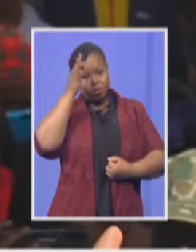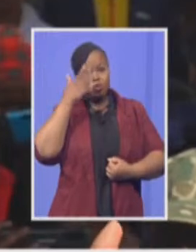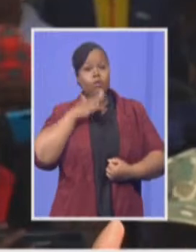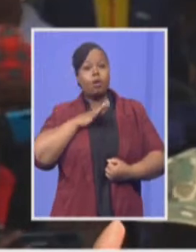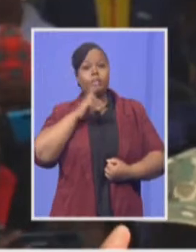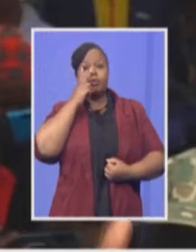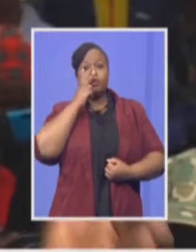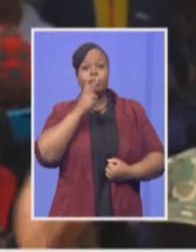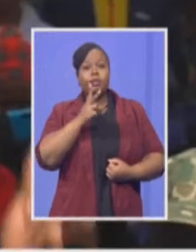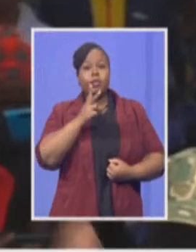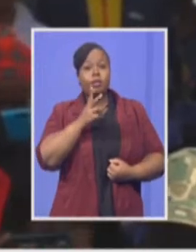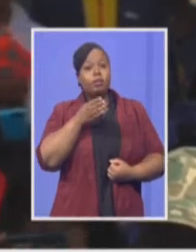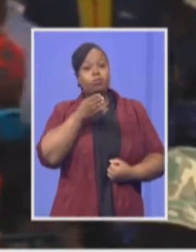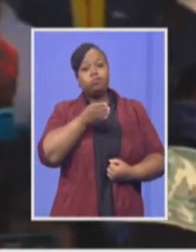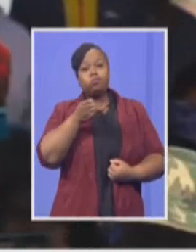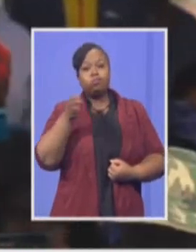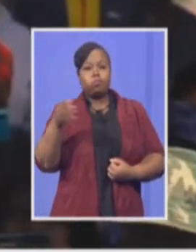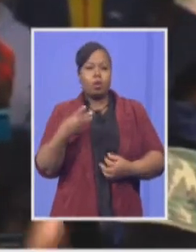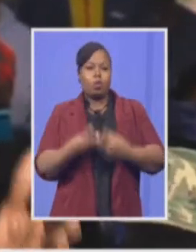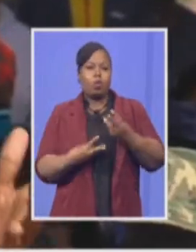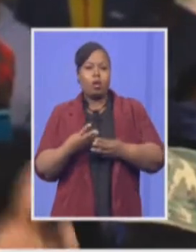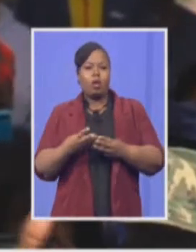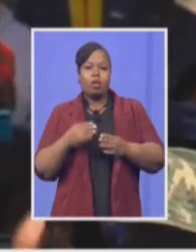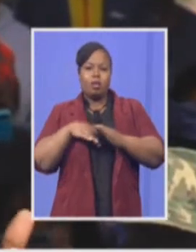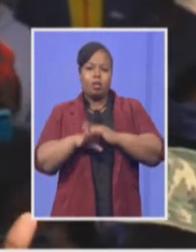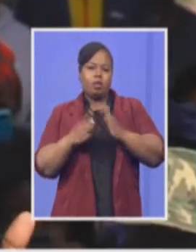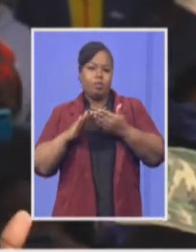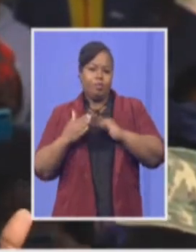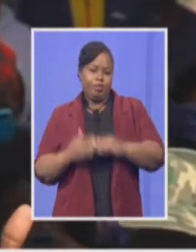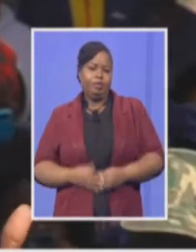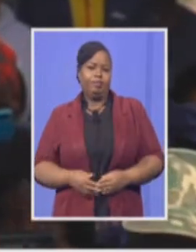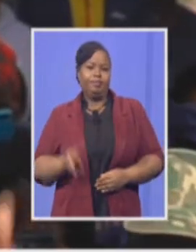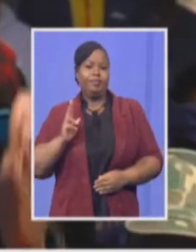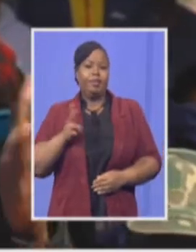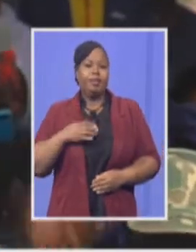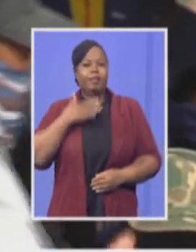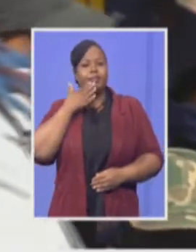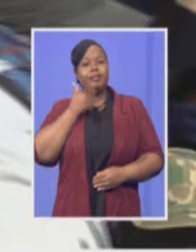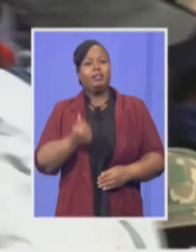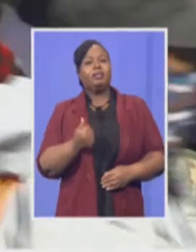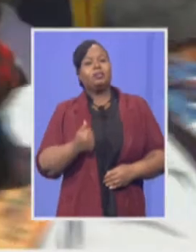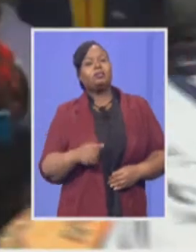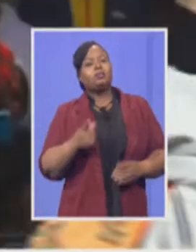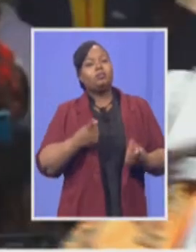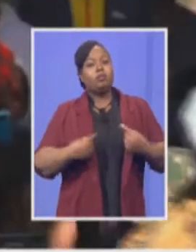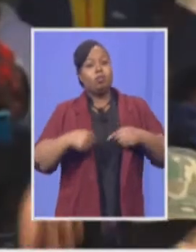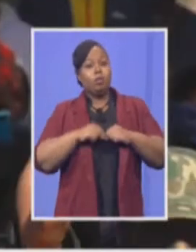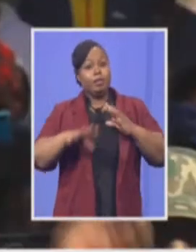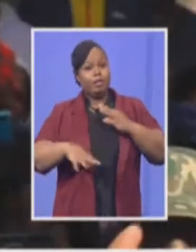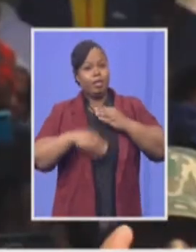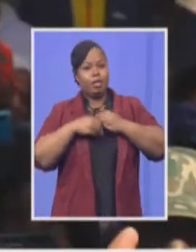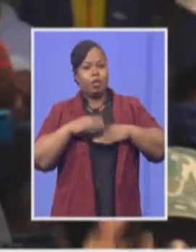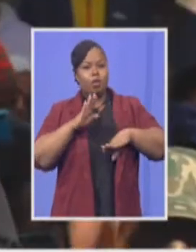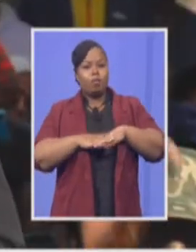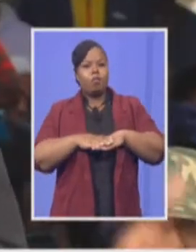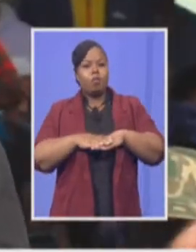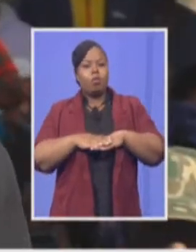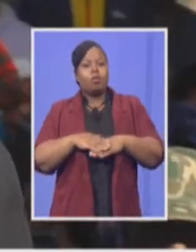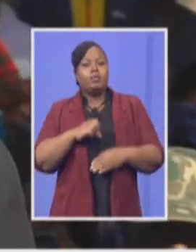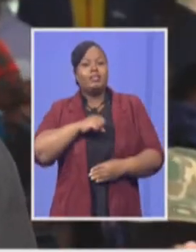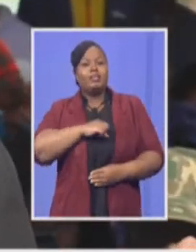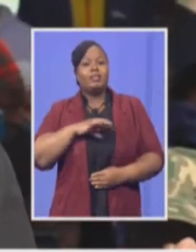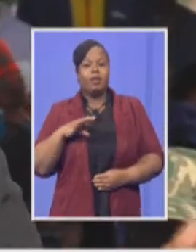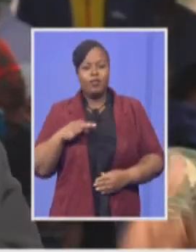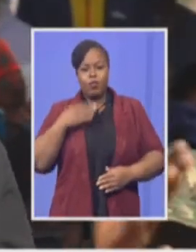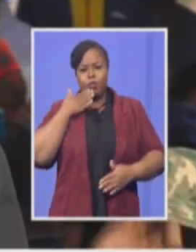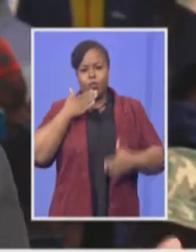kakhulu lapha zenza umsebenzi. And siyacela ukuthi ke as-edelwe ke ipersonnel ezokwazi